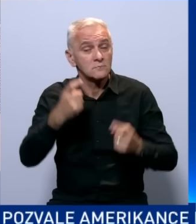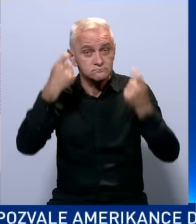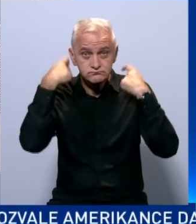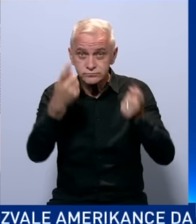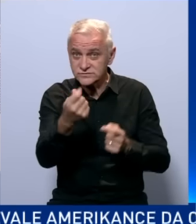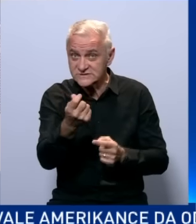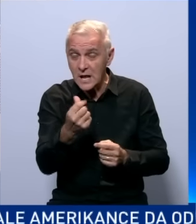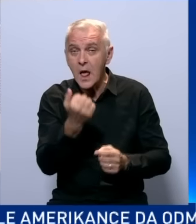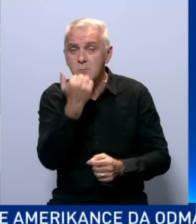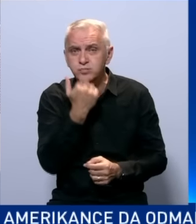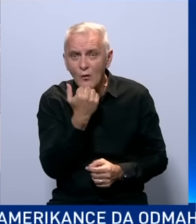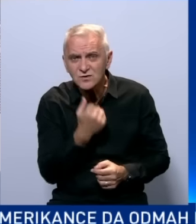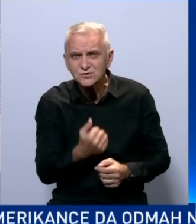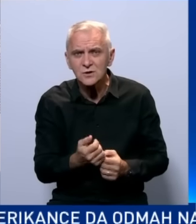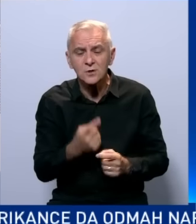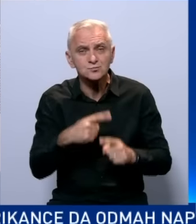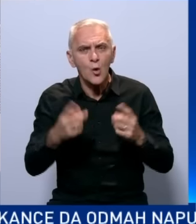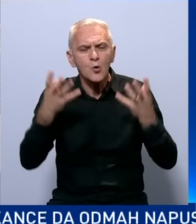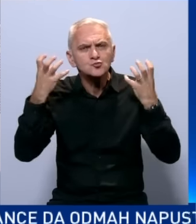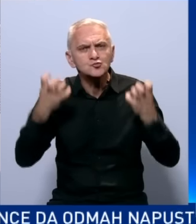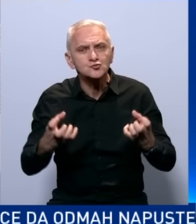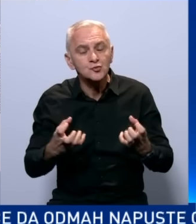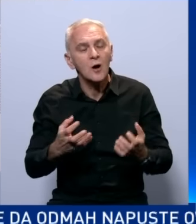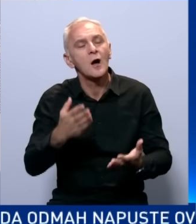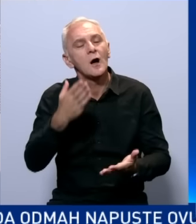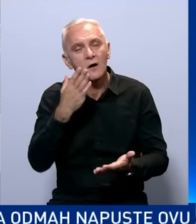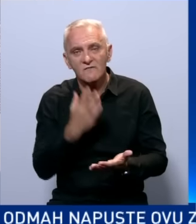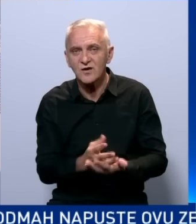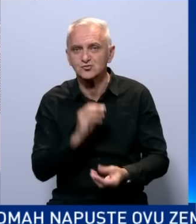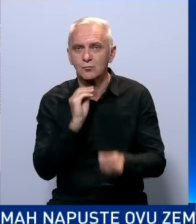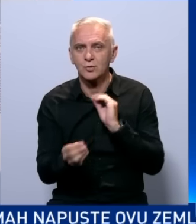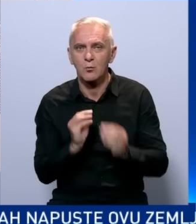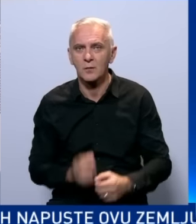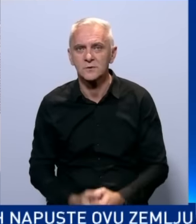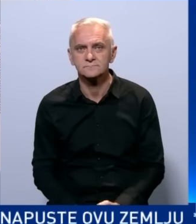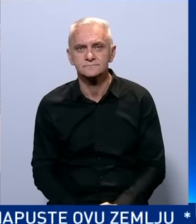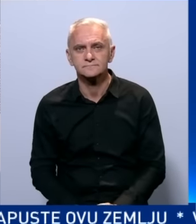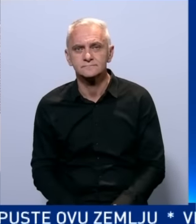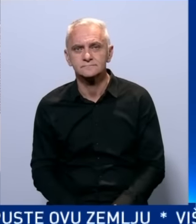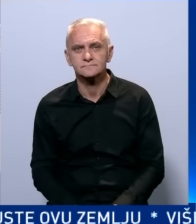visoke cijene povrća zbog suše već zadaju muke građanima.